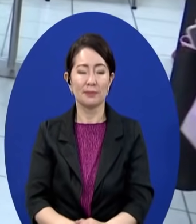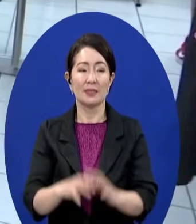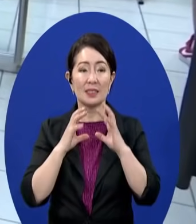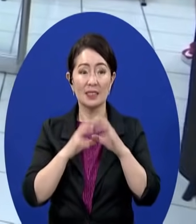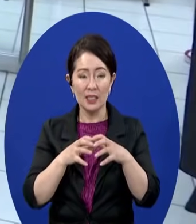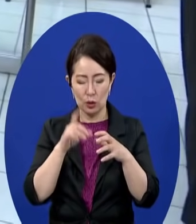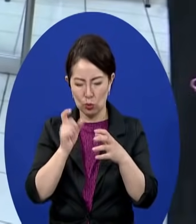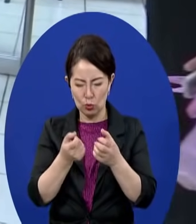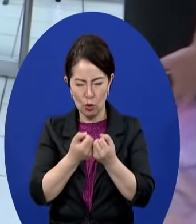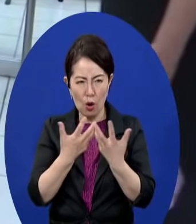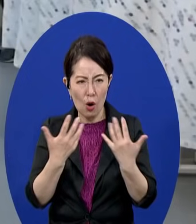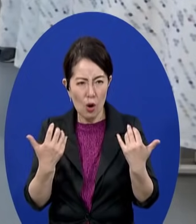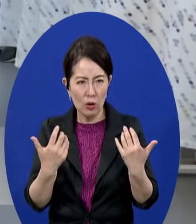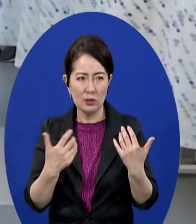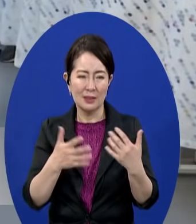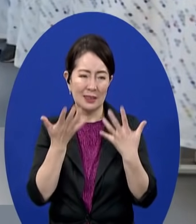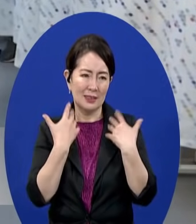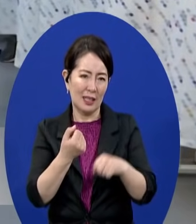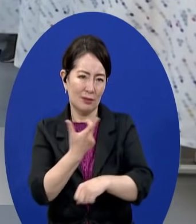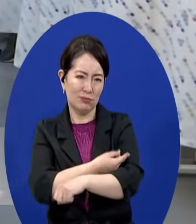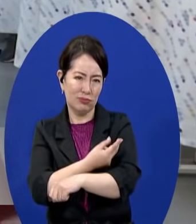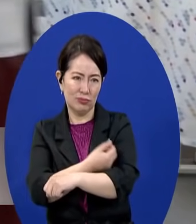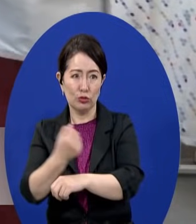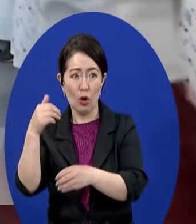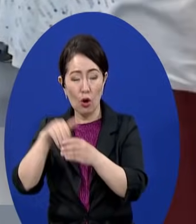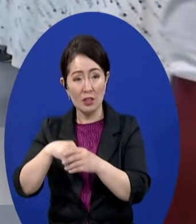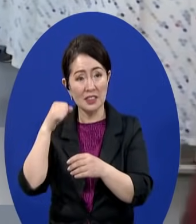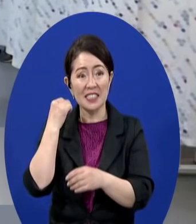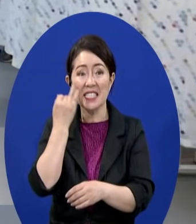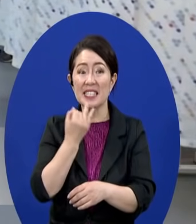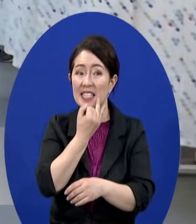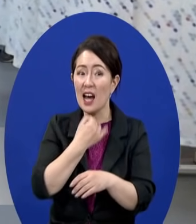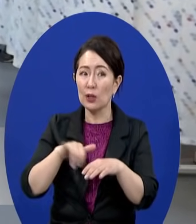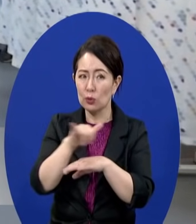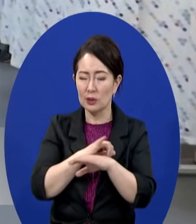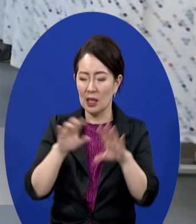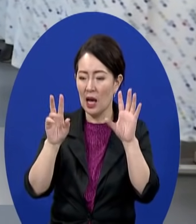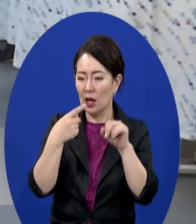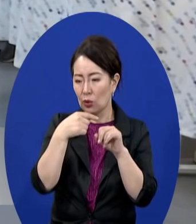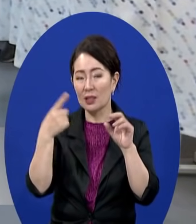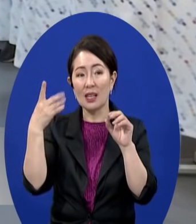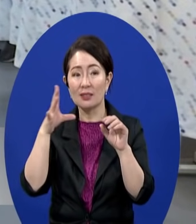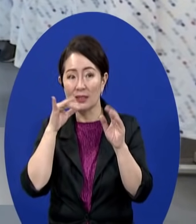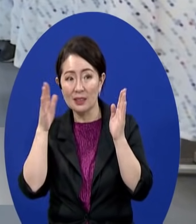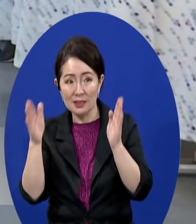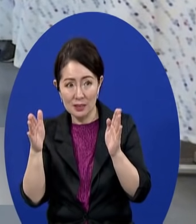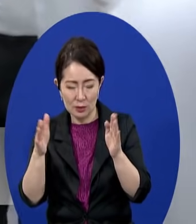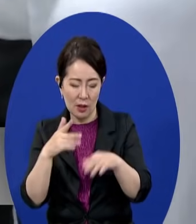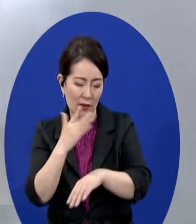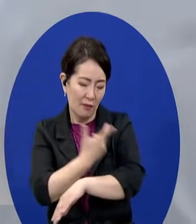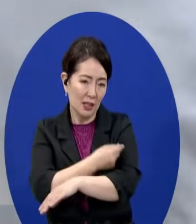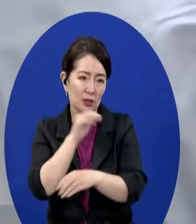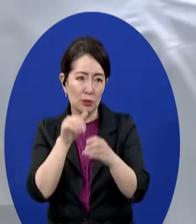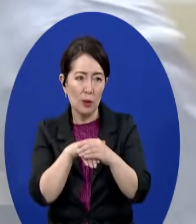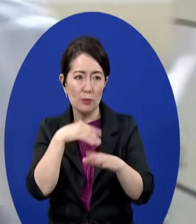Дэлхийд хүн амынхаа дийлэнх хувийг дархлаажуулалтанд хамруулж чадсан Израиль улс 12-15 насныхныг вакцинд